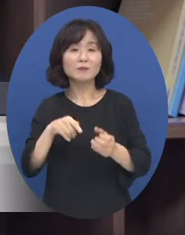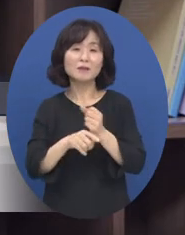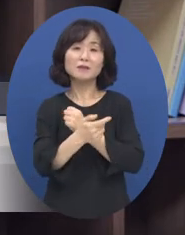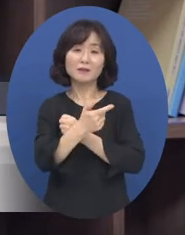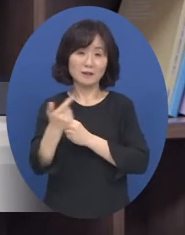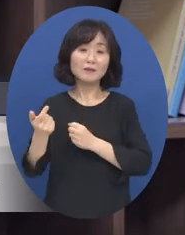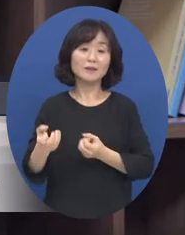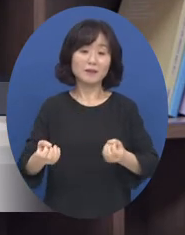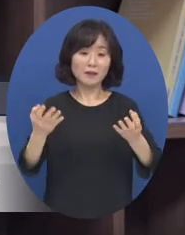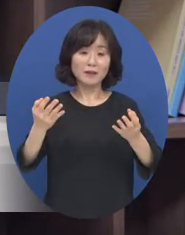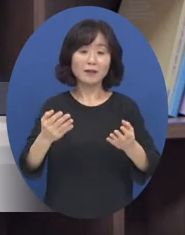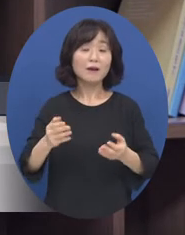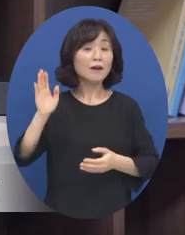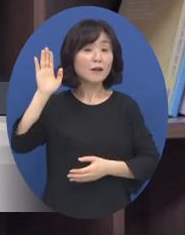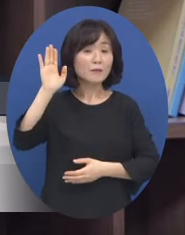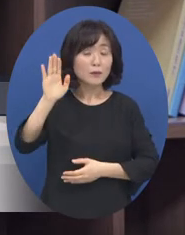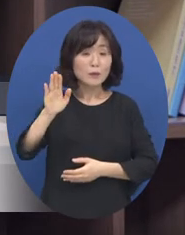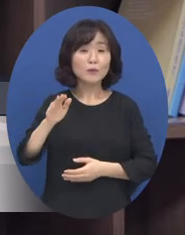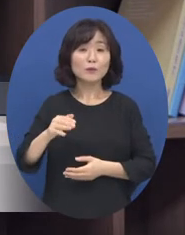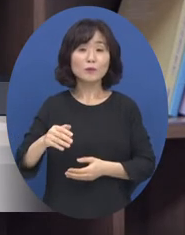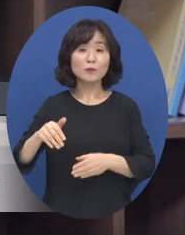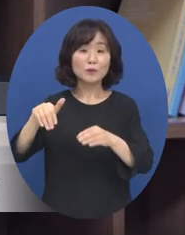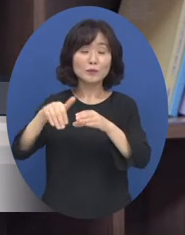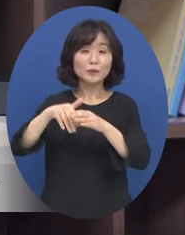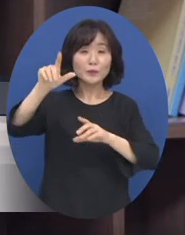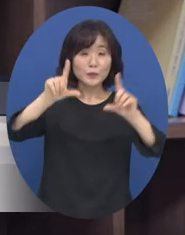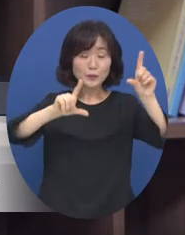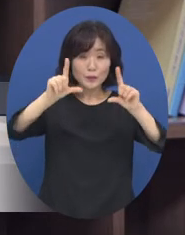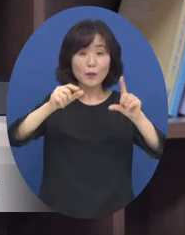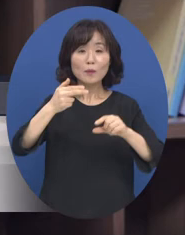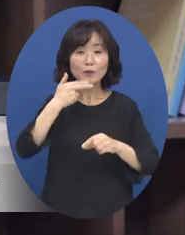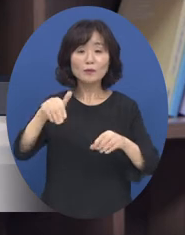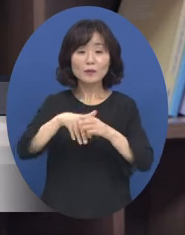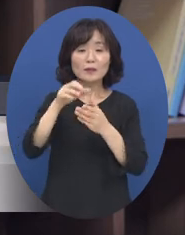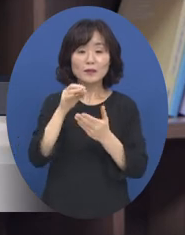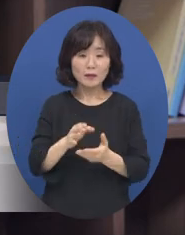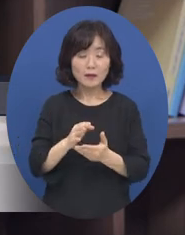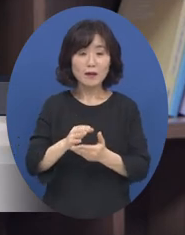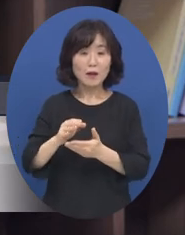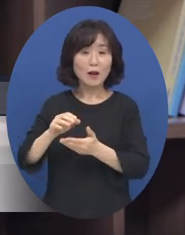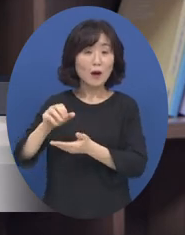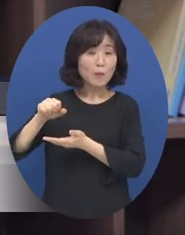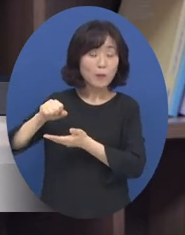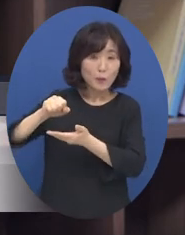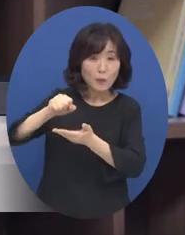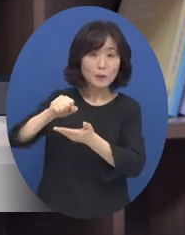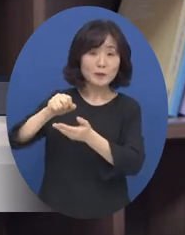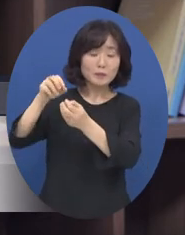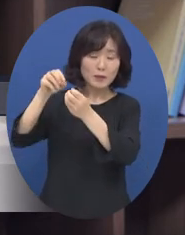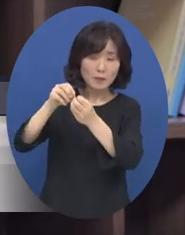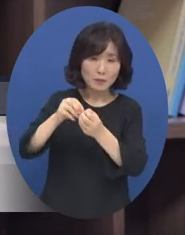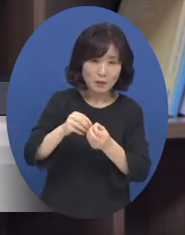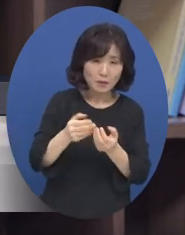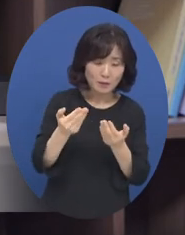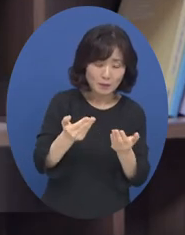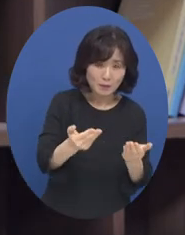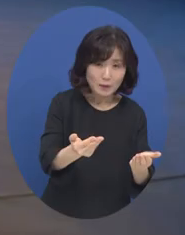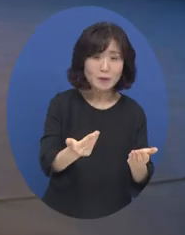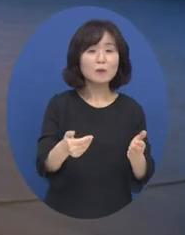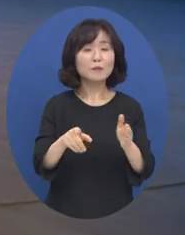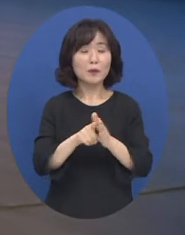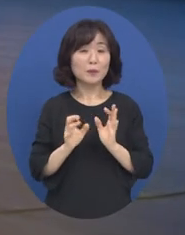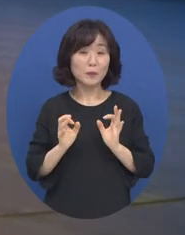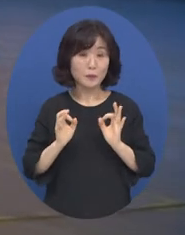자리로 경기도는 앞으로도 무형문화재의 보존과 정성을 비롯한 전통문화 계승 발전을 위해